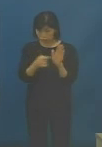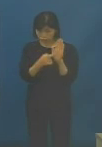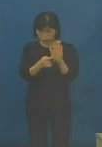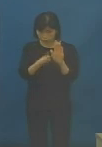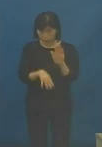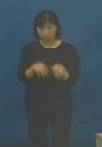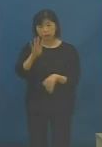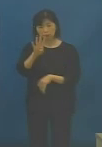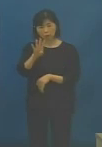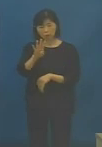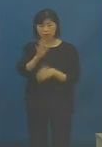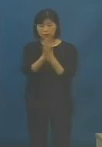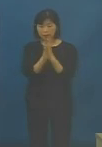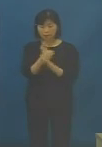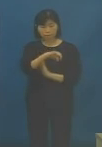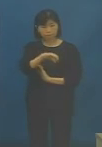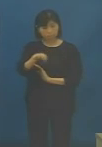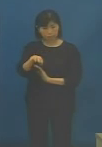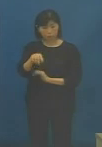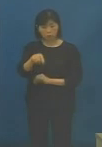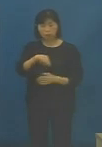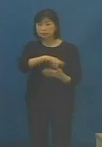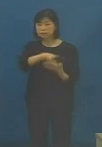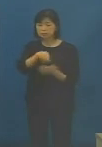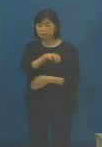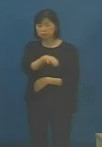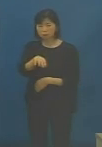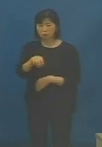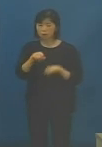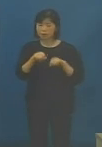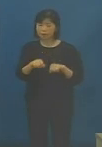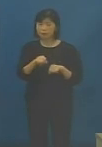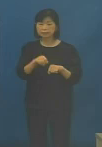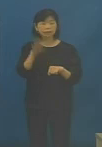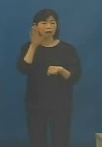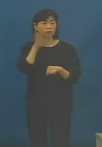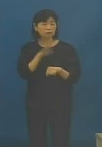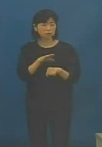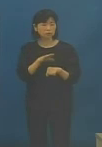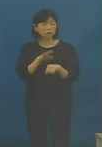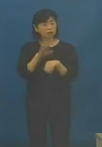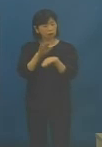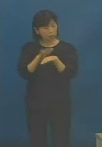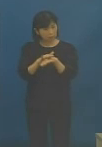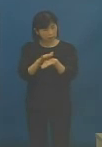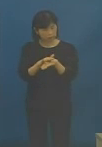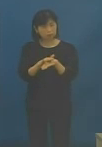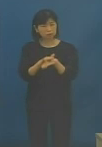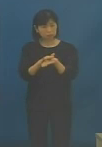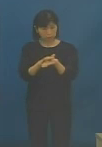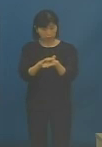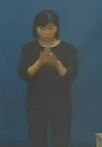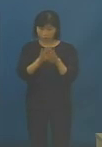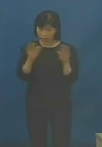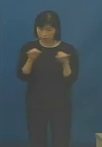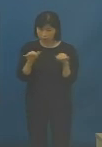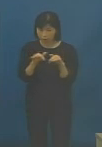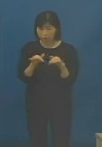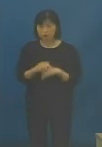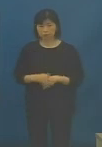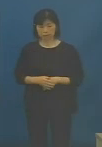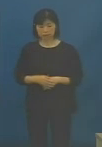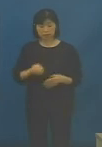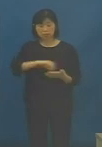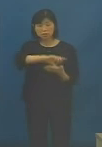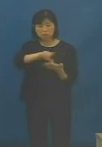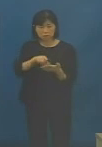れぞれの地域でこれがやりやすい形だっていうのを今始めたところでありますので、まあ、そうした地域の個性っていうのはやっぱり